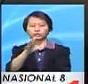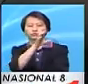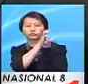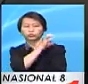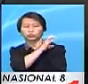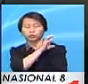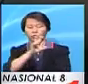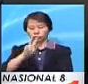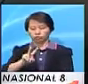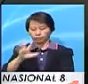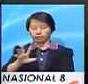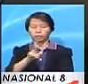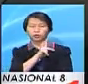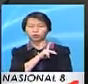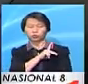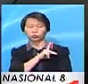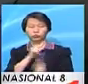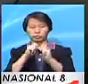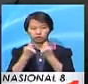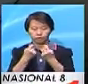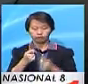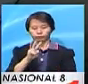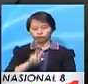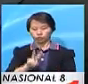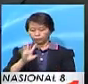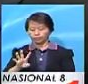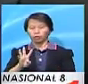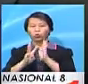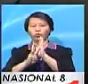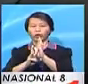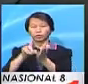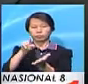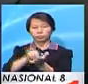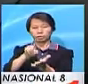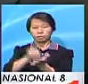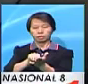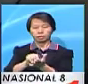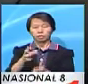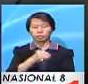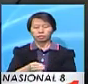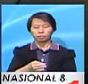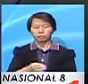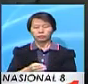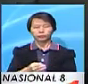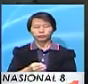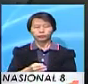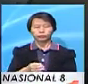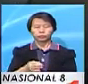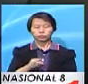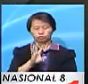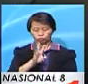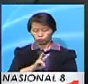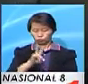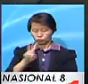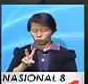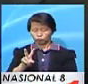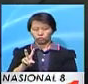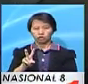jurulatih, 24 ketua pasukan dan 24 wakil media. Dan mereka, 72 pengundi